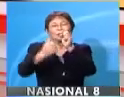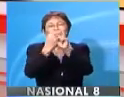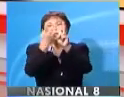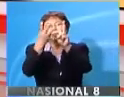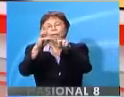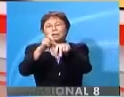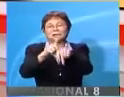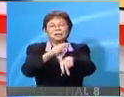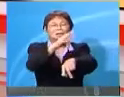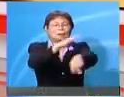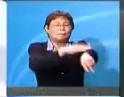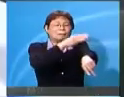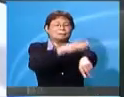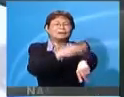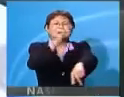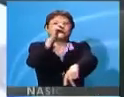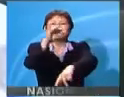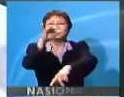Rio.